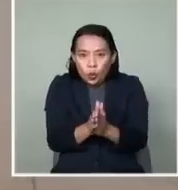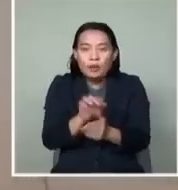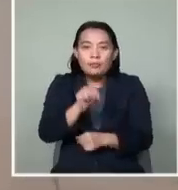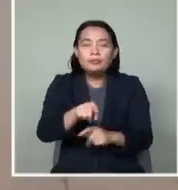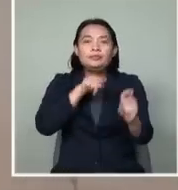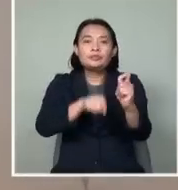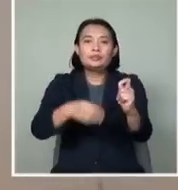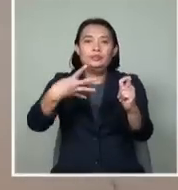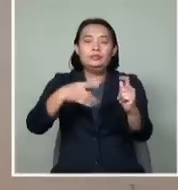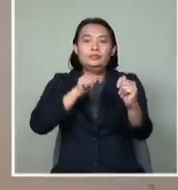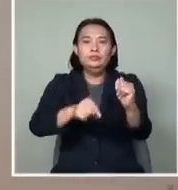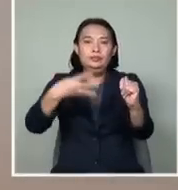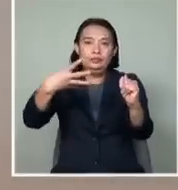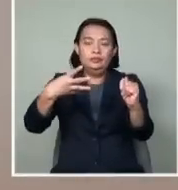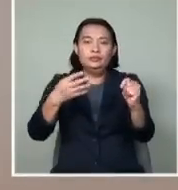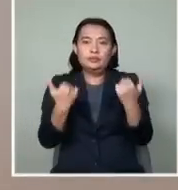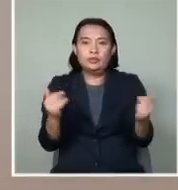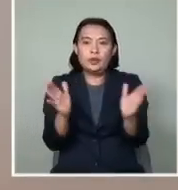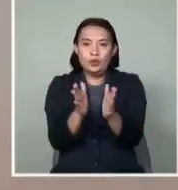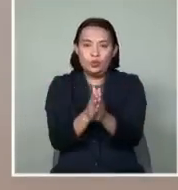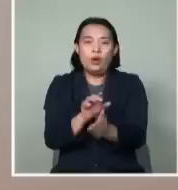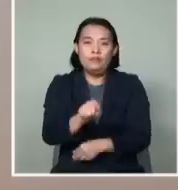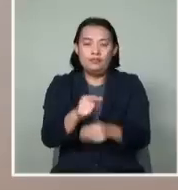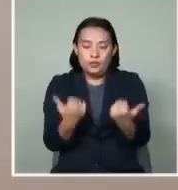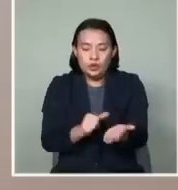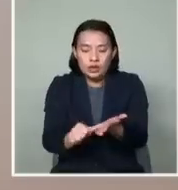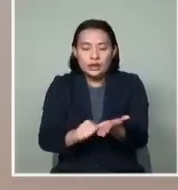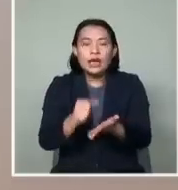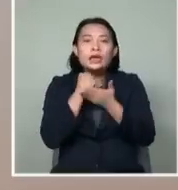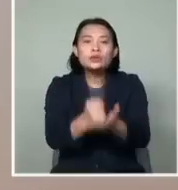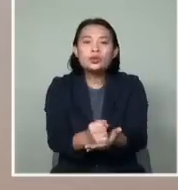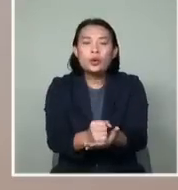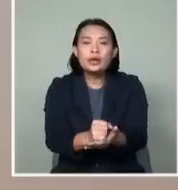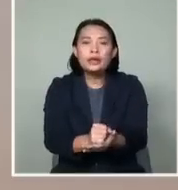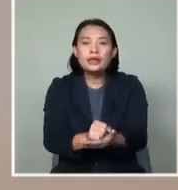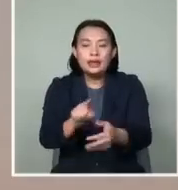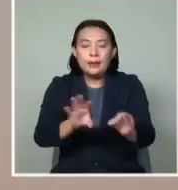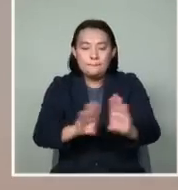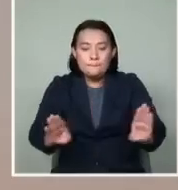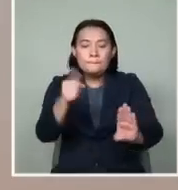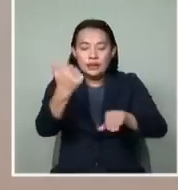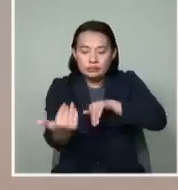ใน4อำเภอ4ตำบลนะคะปัจจุบันตอนนี้เจ้าหน้าที่แก้ไขแล้วก็สามารถเปิดใช้เส้นทางได้แล้วค่ะ